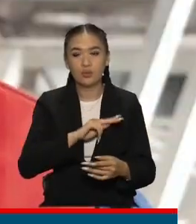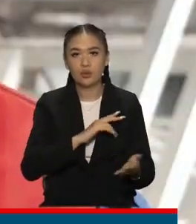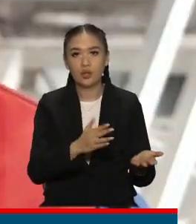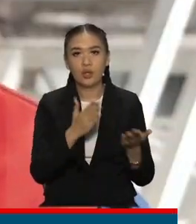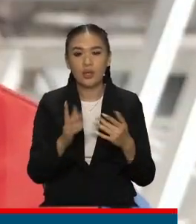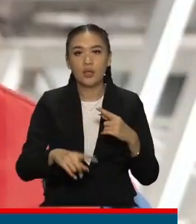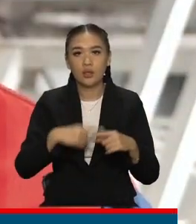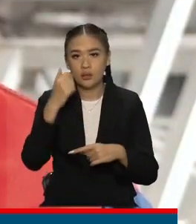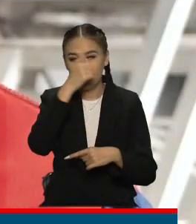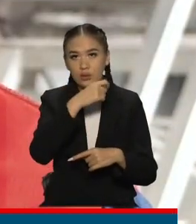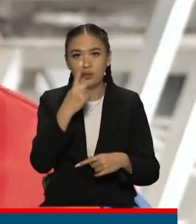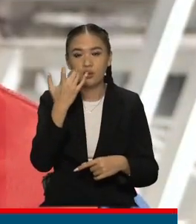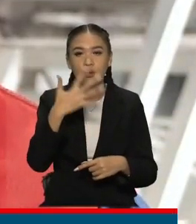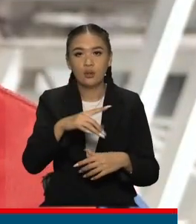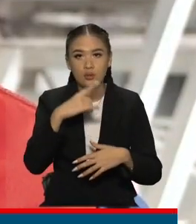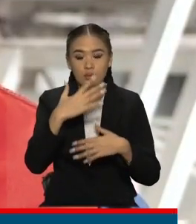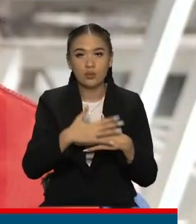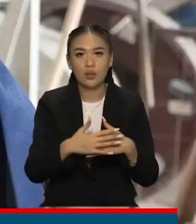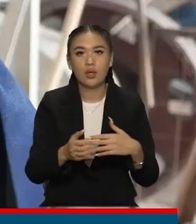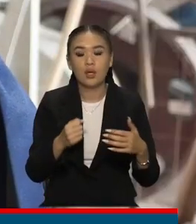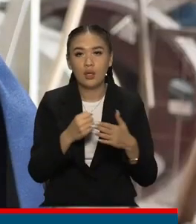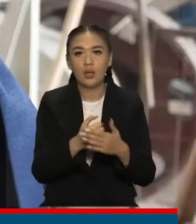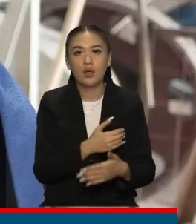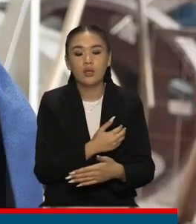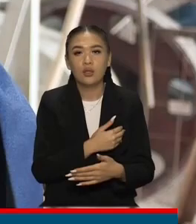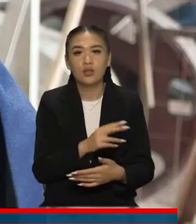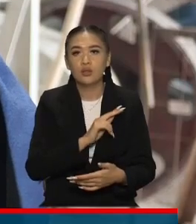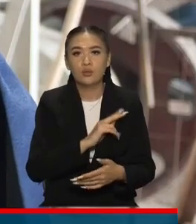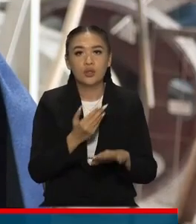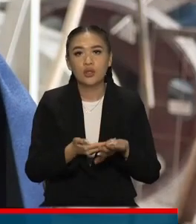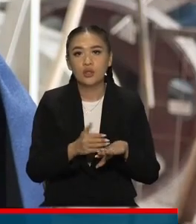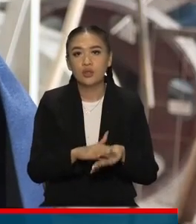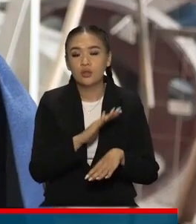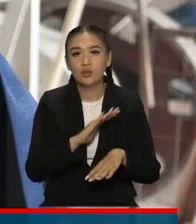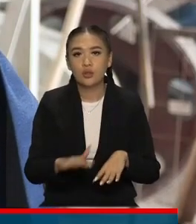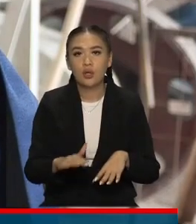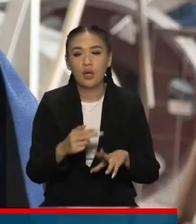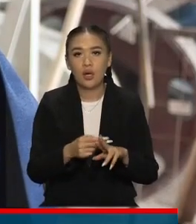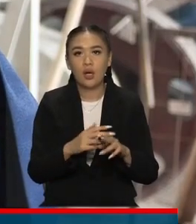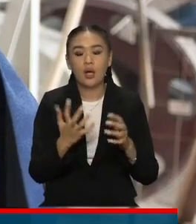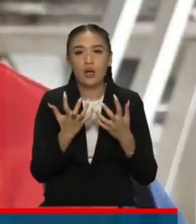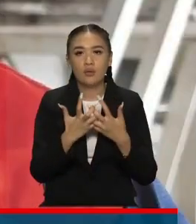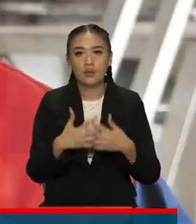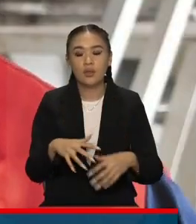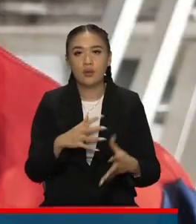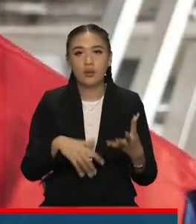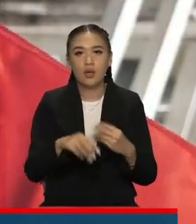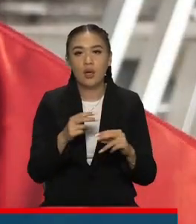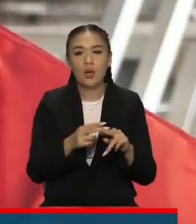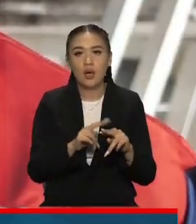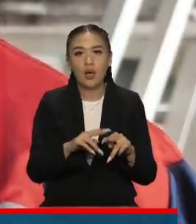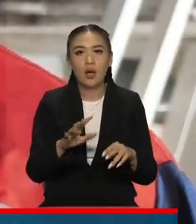жылы 150 адамға шейін қамтамасыз етеміз. Жұмыс ауыр емес, автомат түрде барлығы. Ауыл жастары